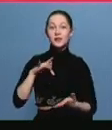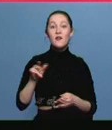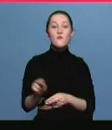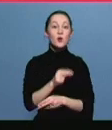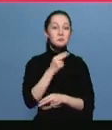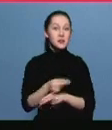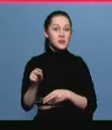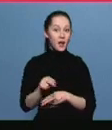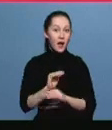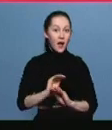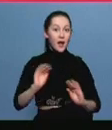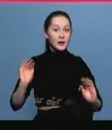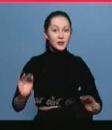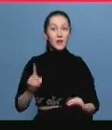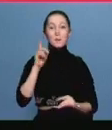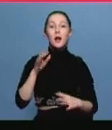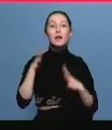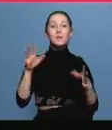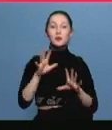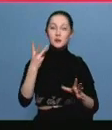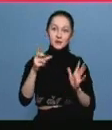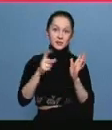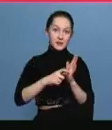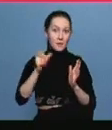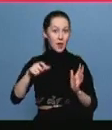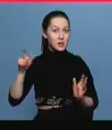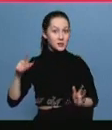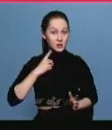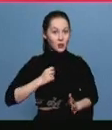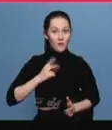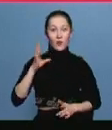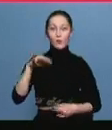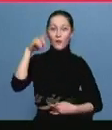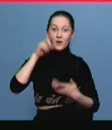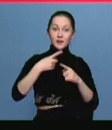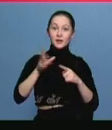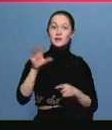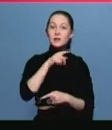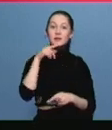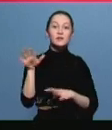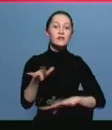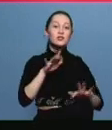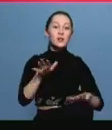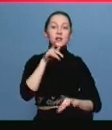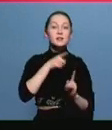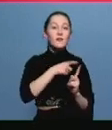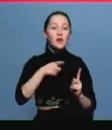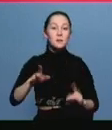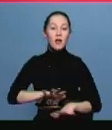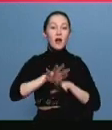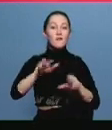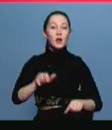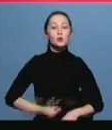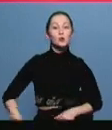Отряд пока что небольшой, всего 37 бойцов. Но в штабе уверены, это всероссийское движение со временем охватит всю